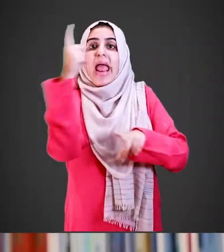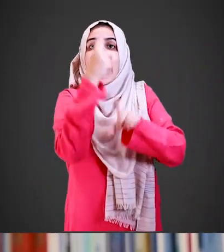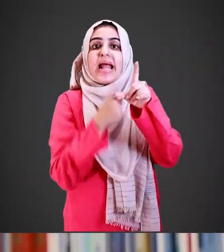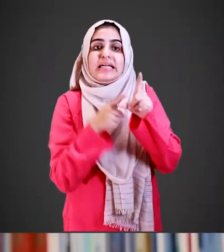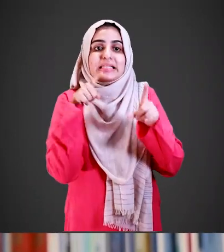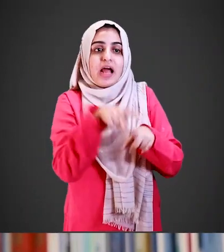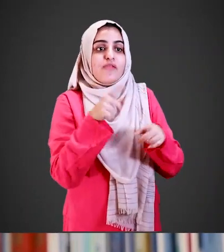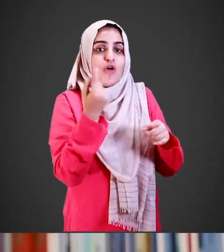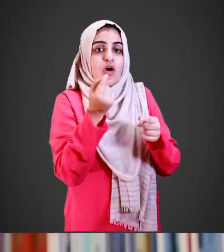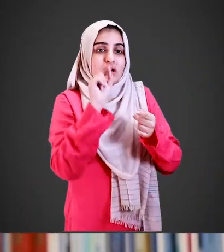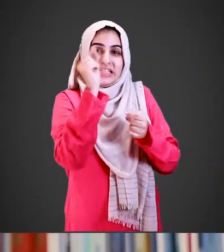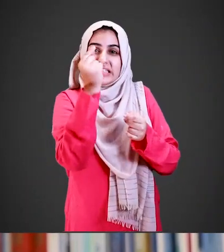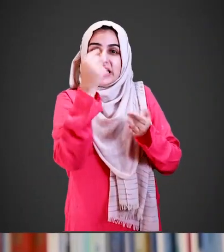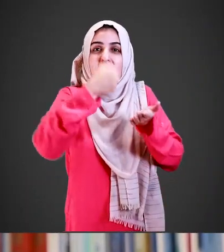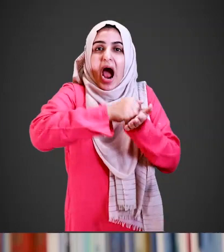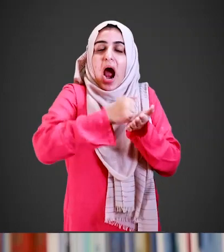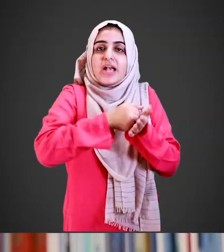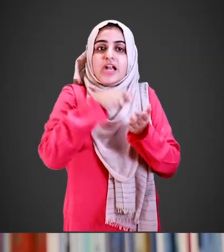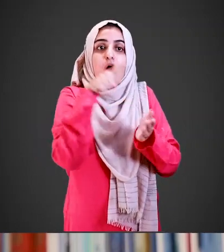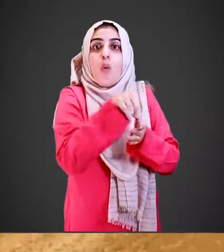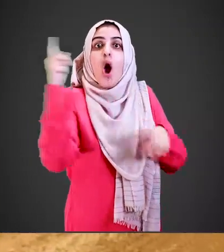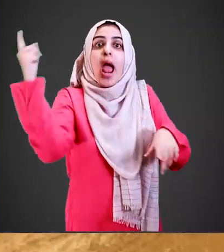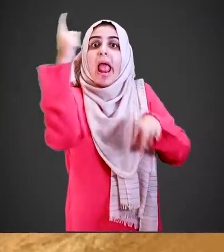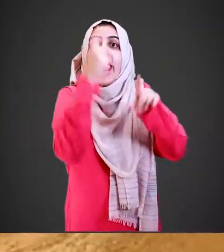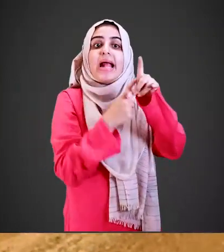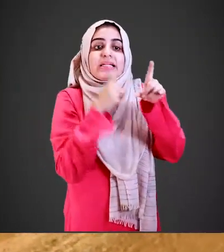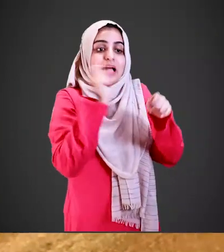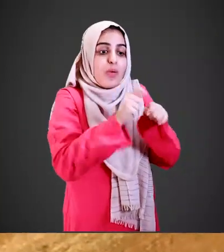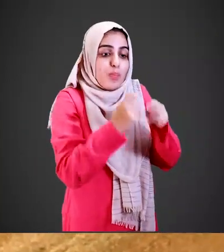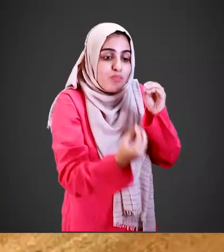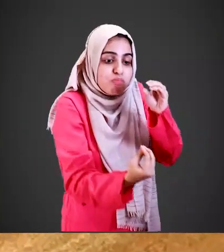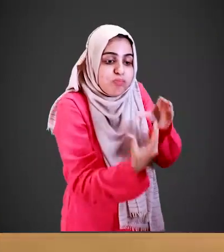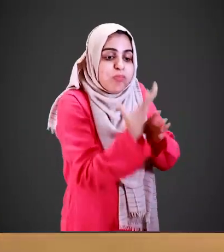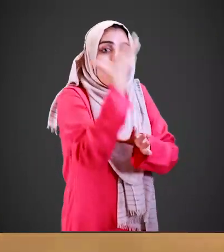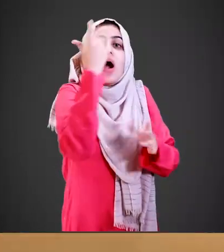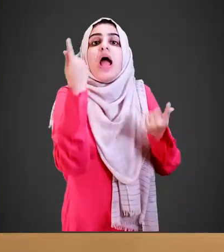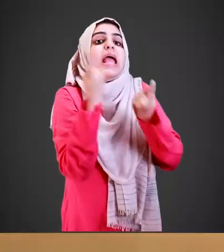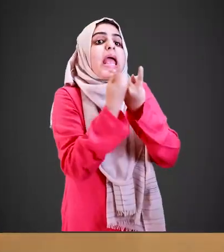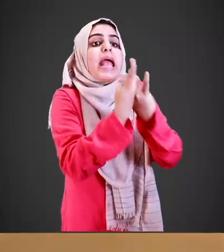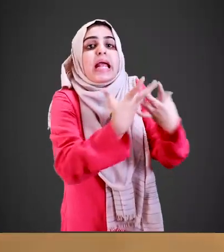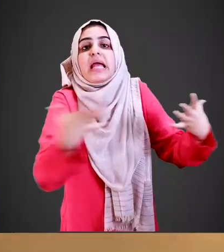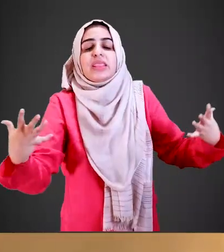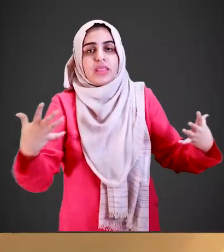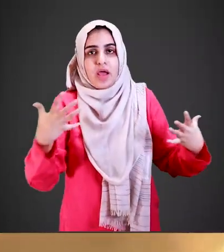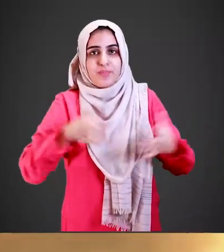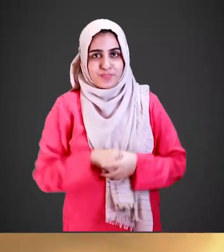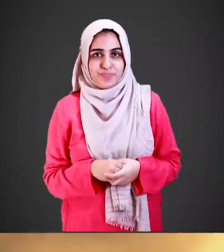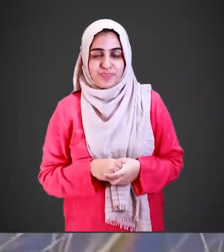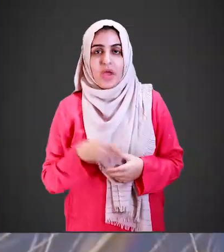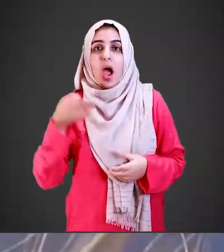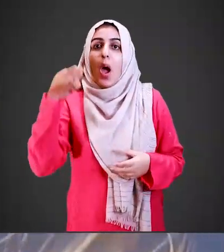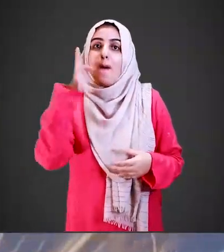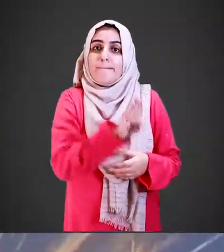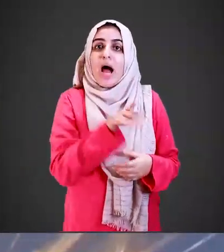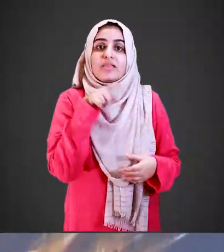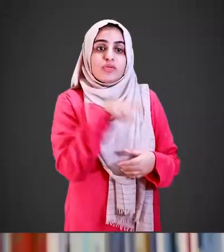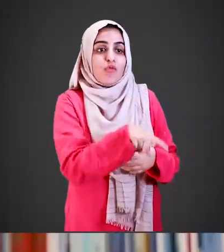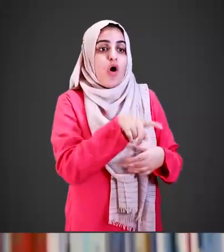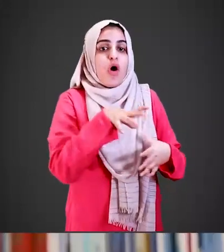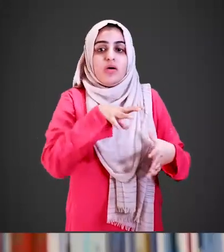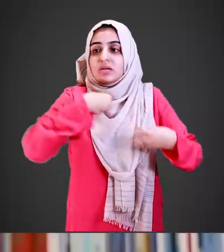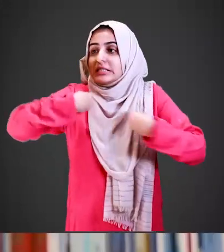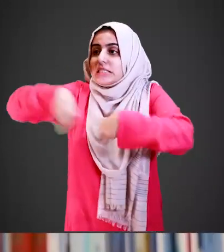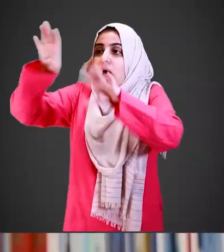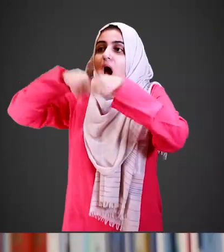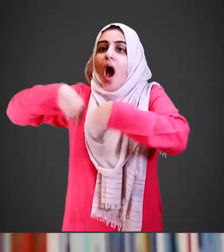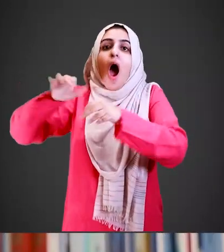में कितनी गंदम जो है वो पैदा हुई है, टोटल गंदम का अंदाज़ा या तखमीना लगाना शामिल है। फिर कंजम्पशन या खपत की बात है, यानी